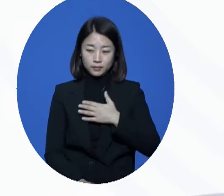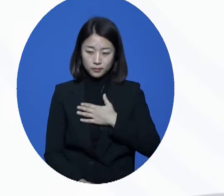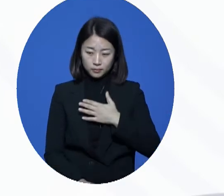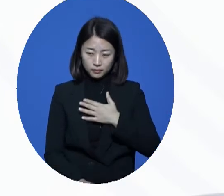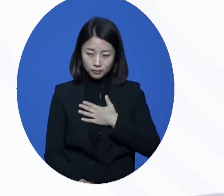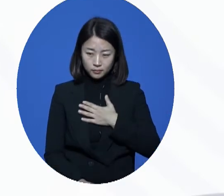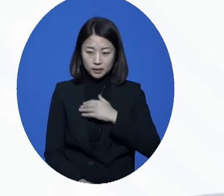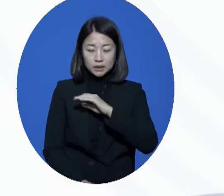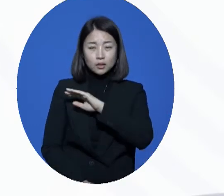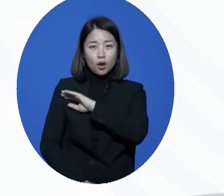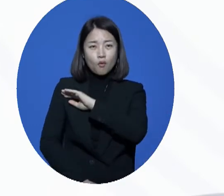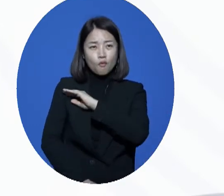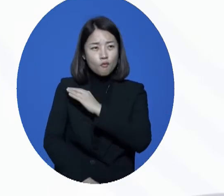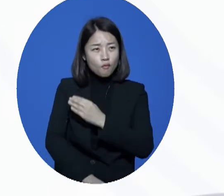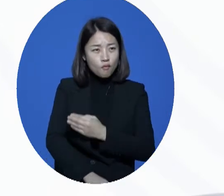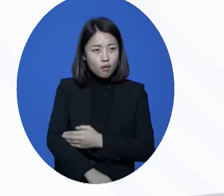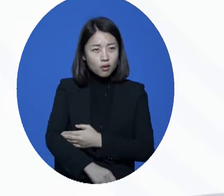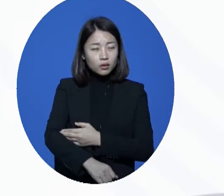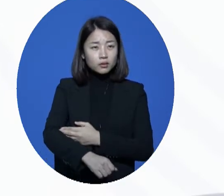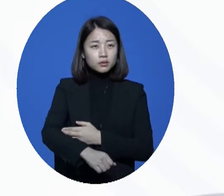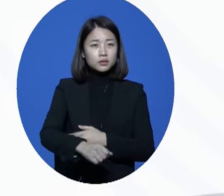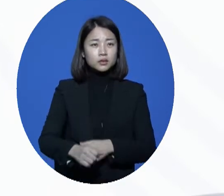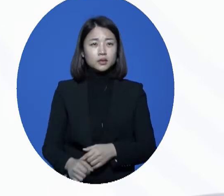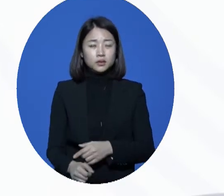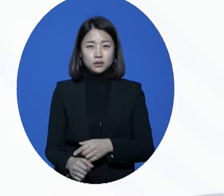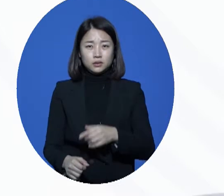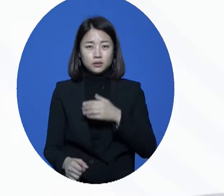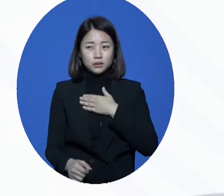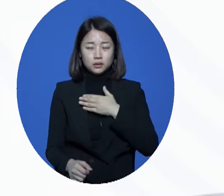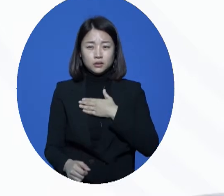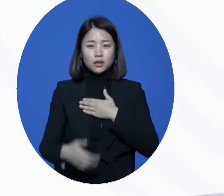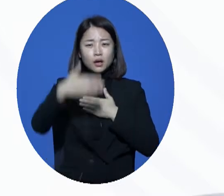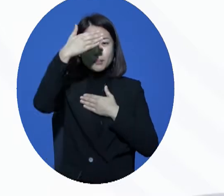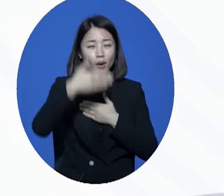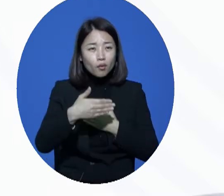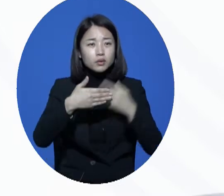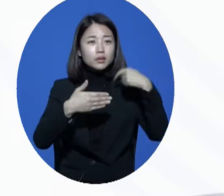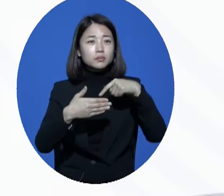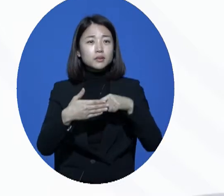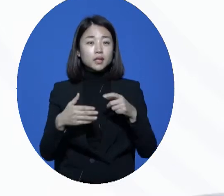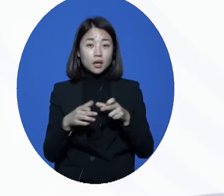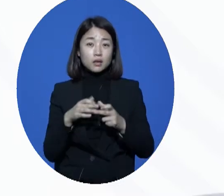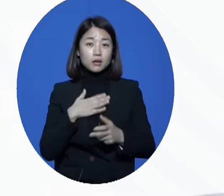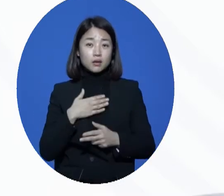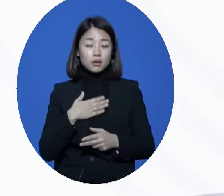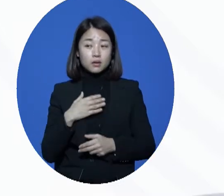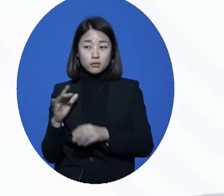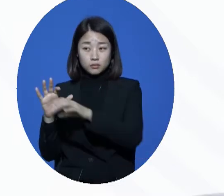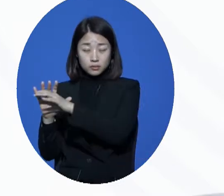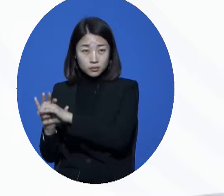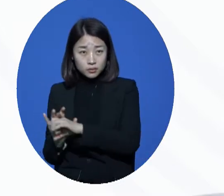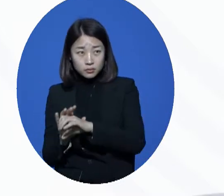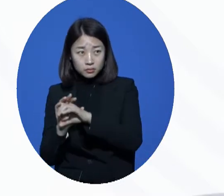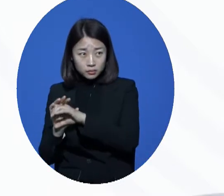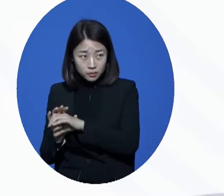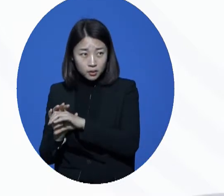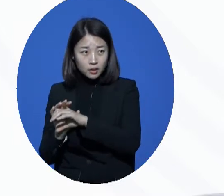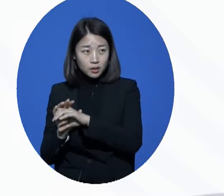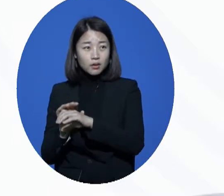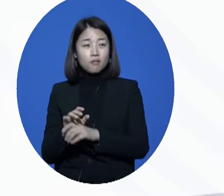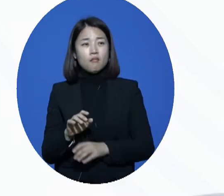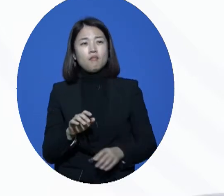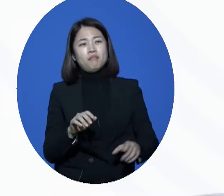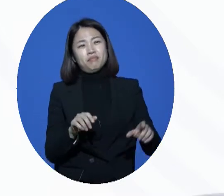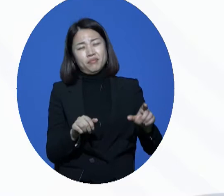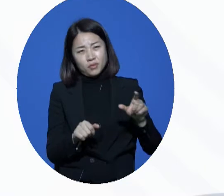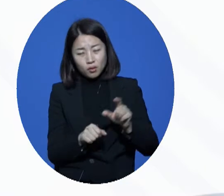권리 행사에 큰 장벽을 경험해온 장애인이기 때문에 코로나19 위기 동안 더욱 주변화되고 그